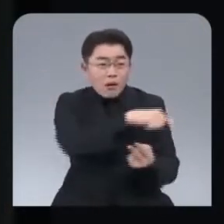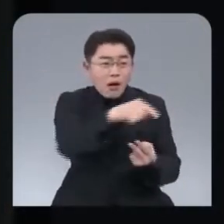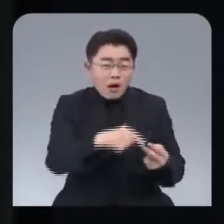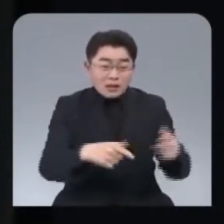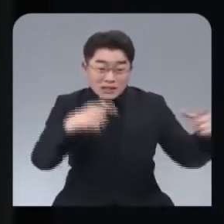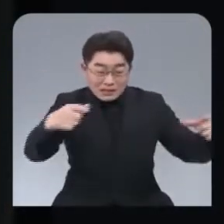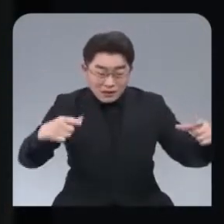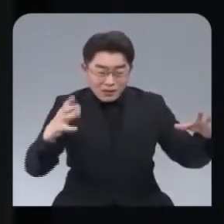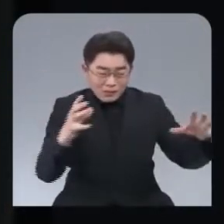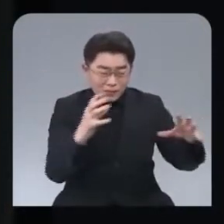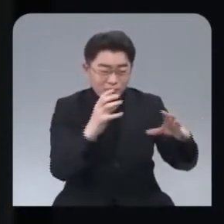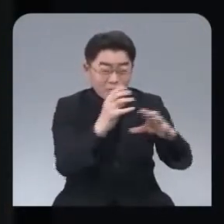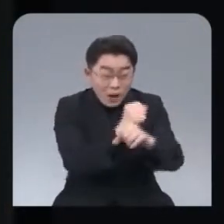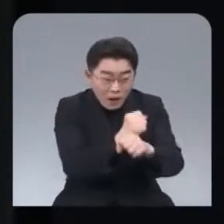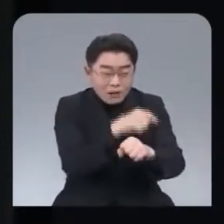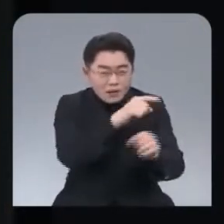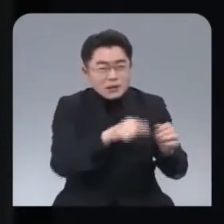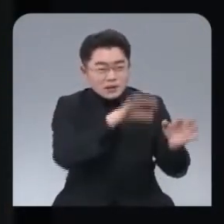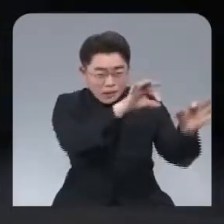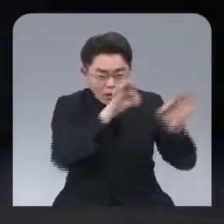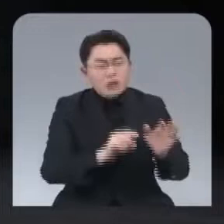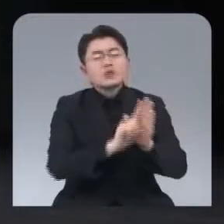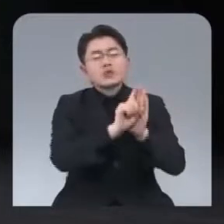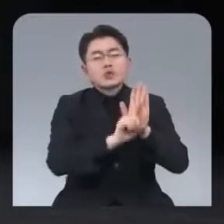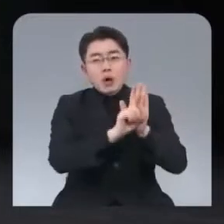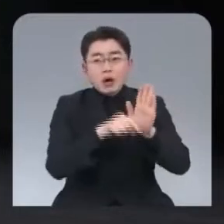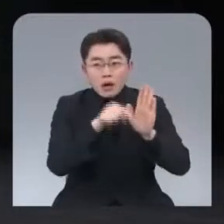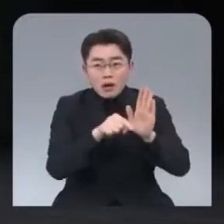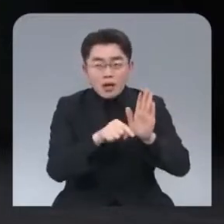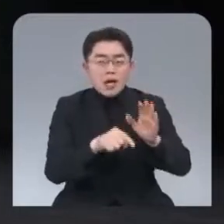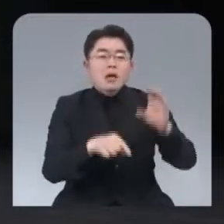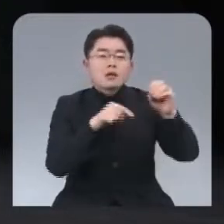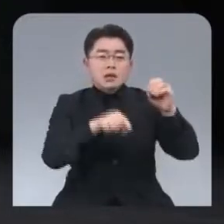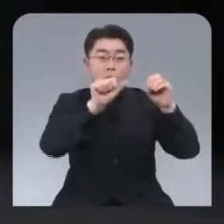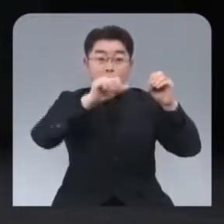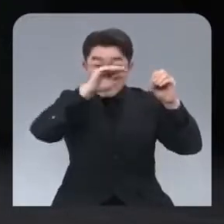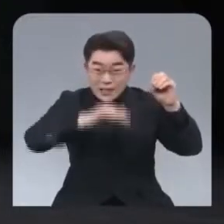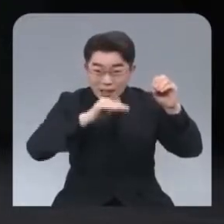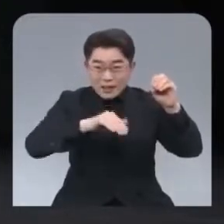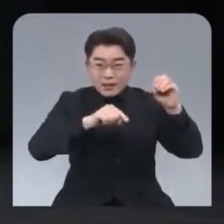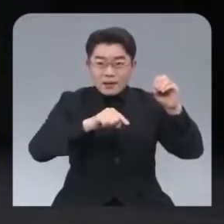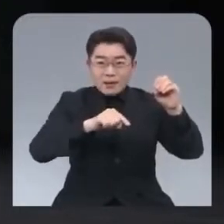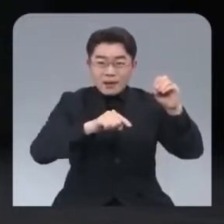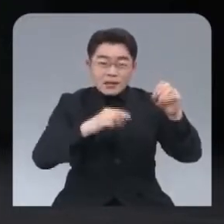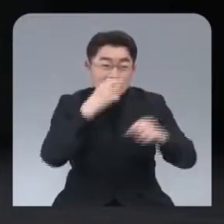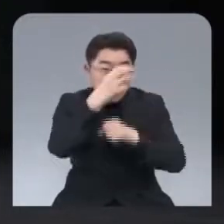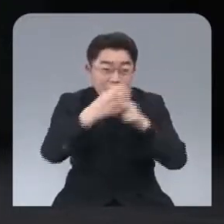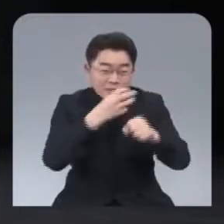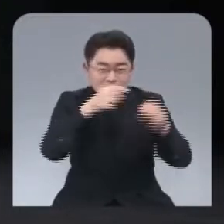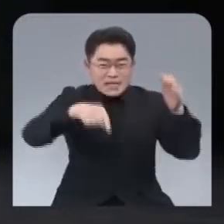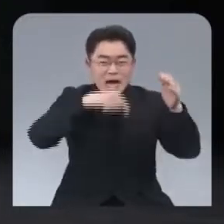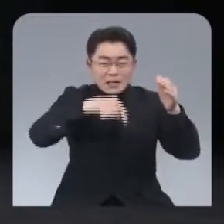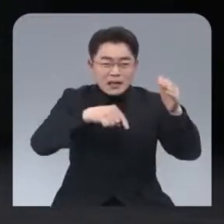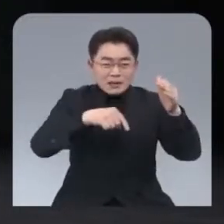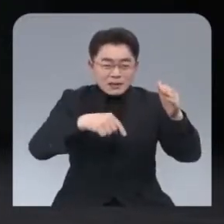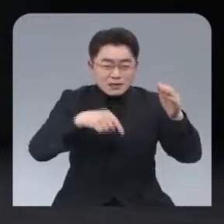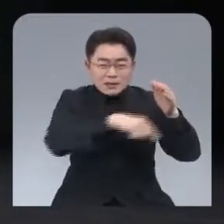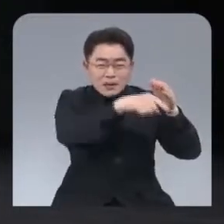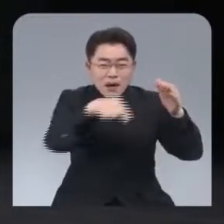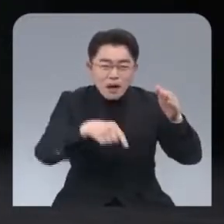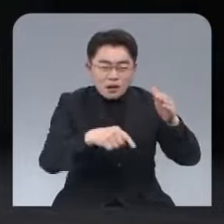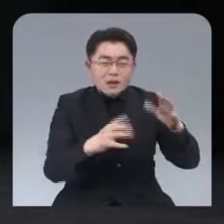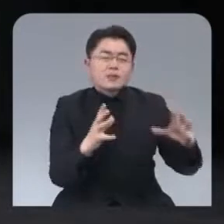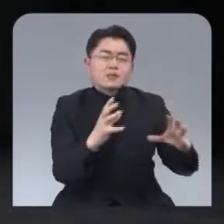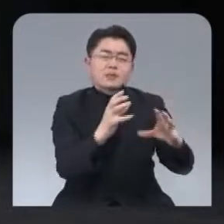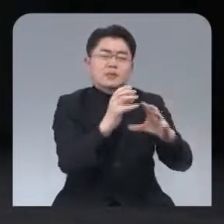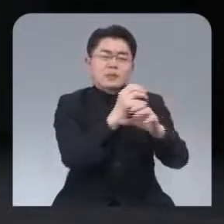위험을 수치와 한게 있습니다 0.5 가 안되면 30년 안에 그 지역은 사라질